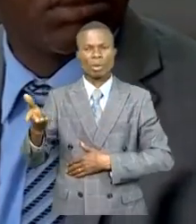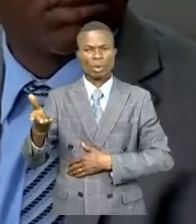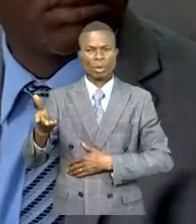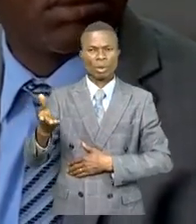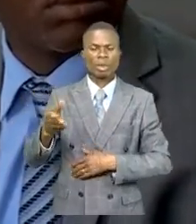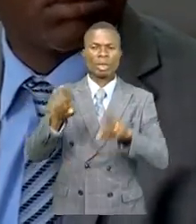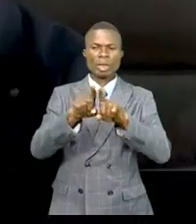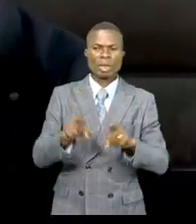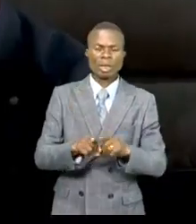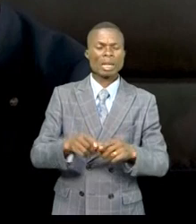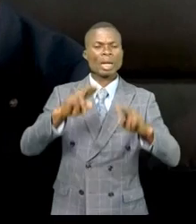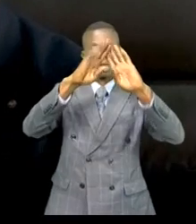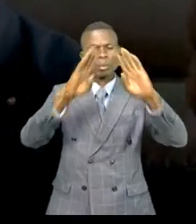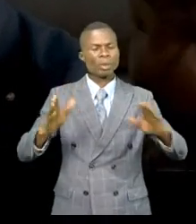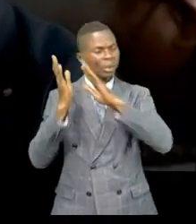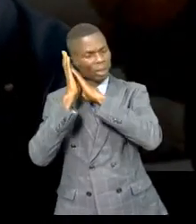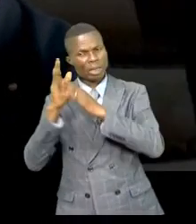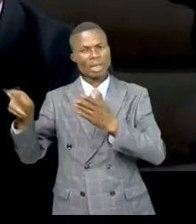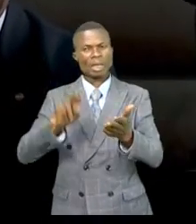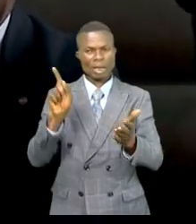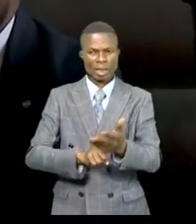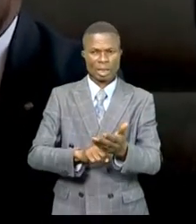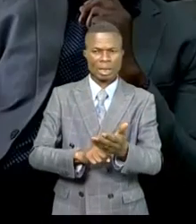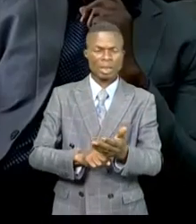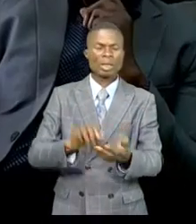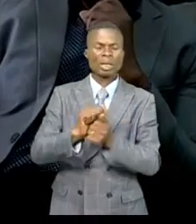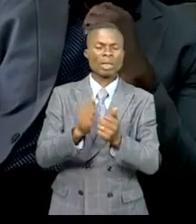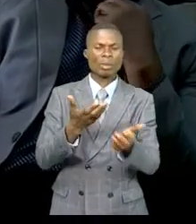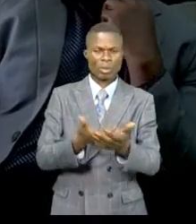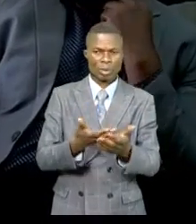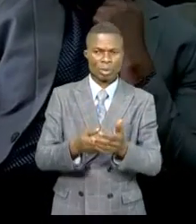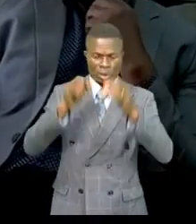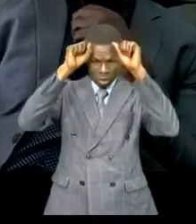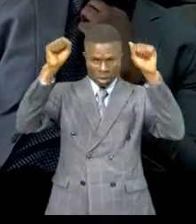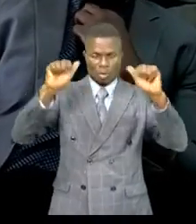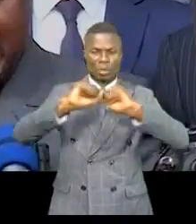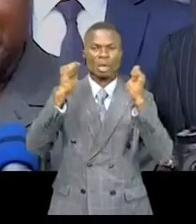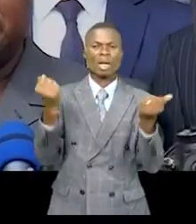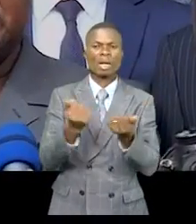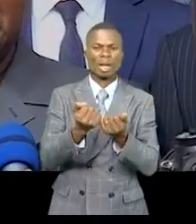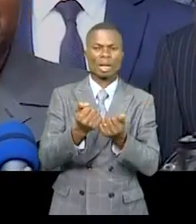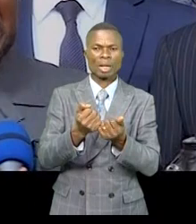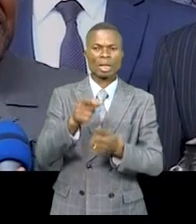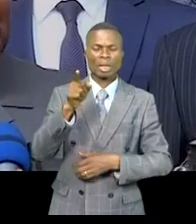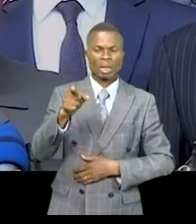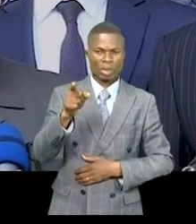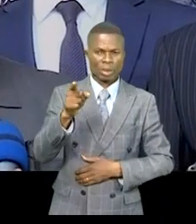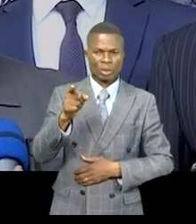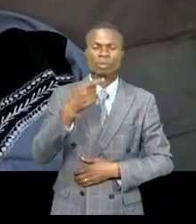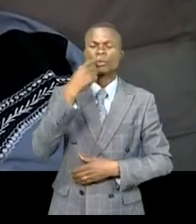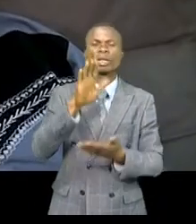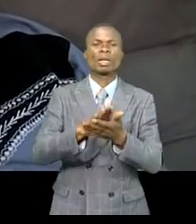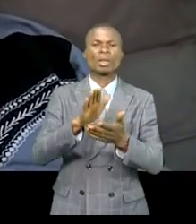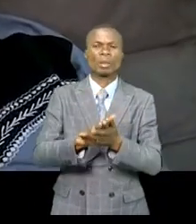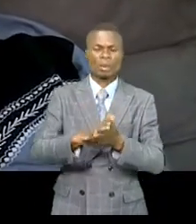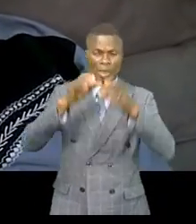GoPass, hébergement, le texte et le texte de Covid. Le président de cette association, Lambert Osango, a remercié le chef